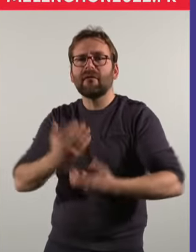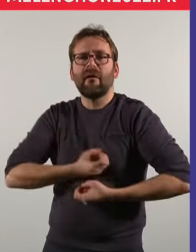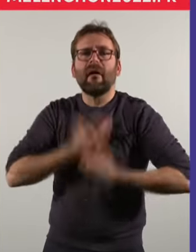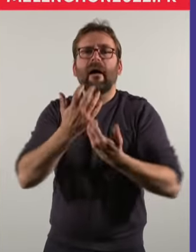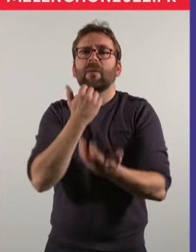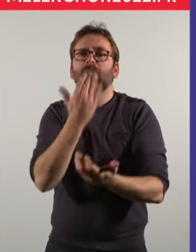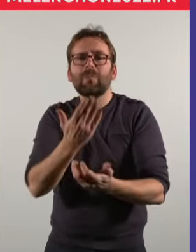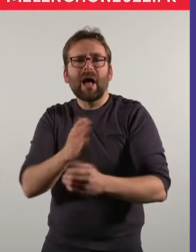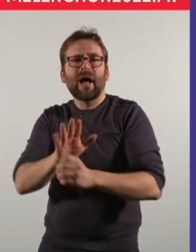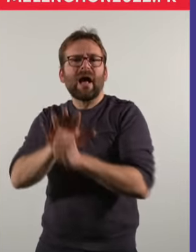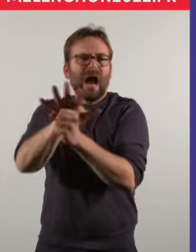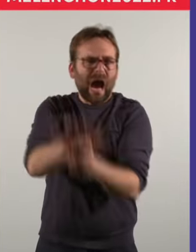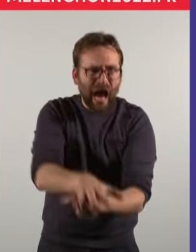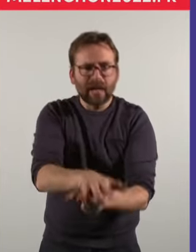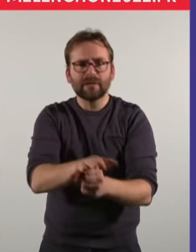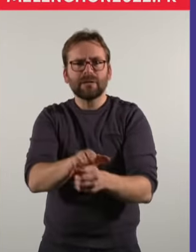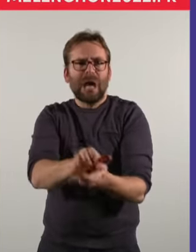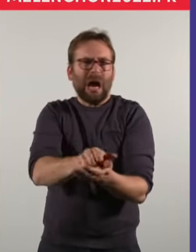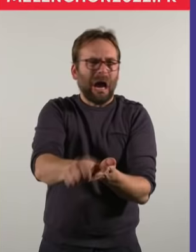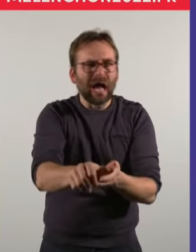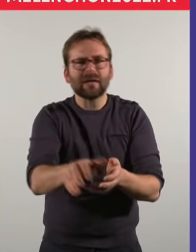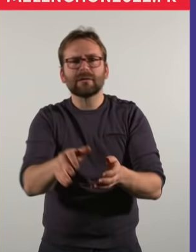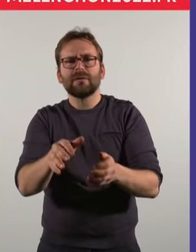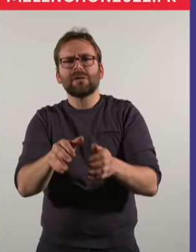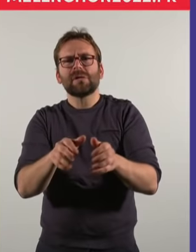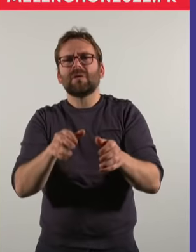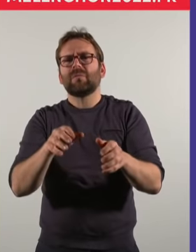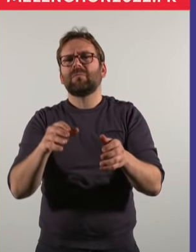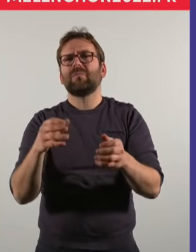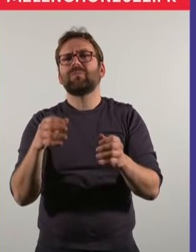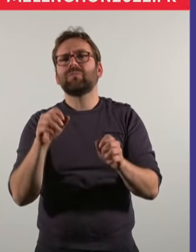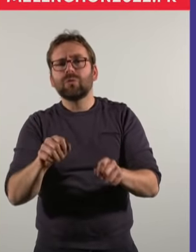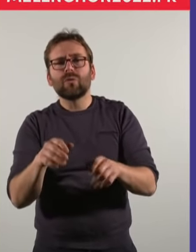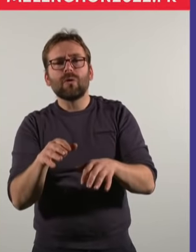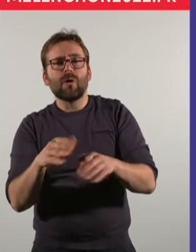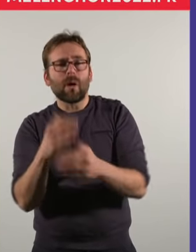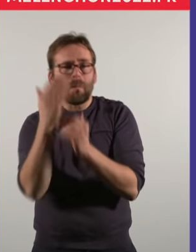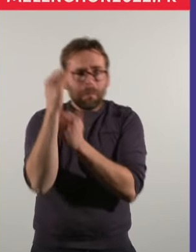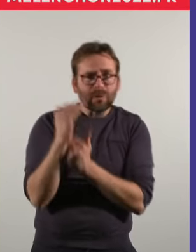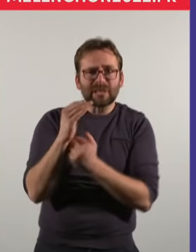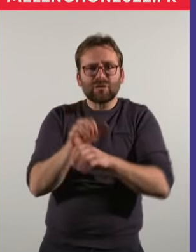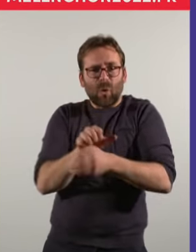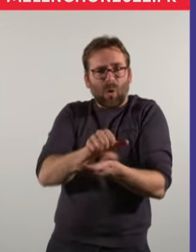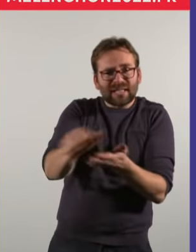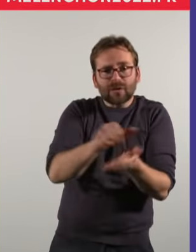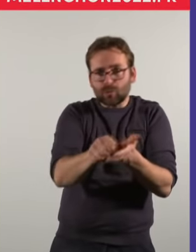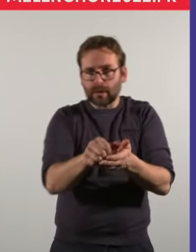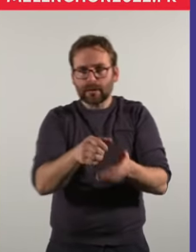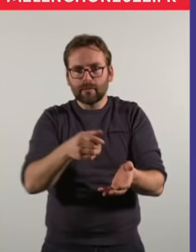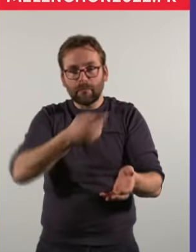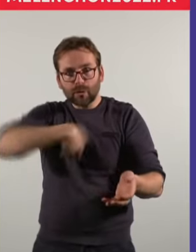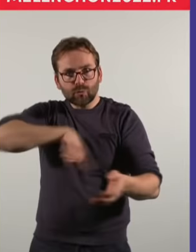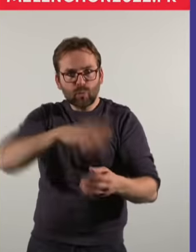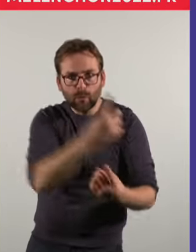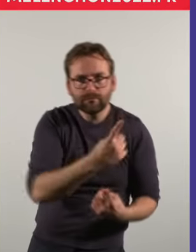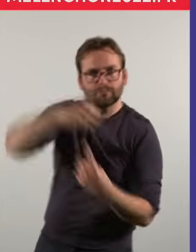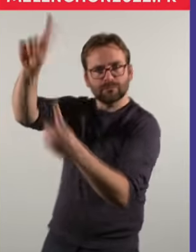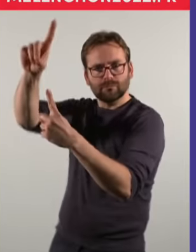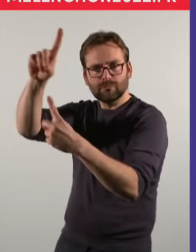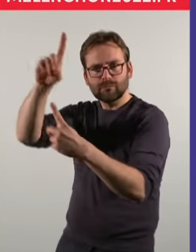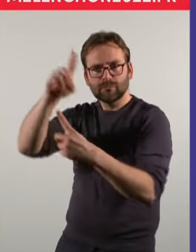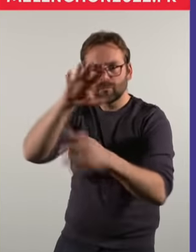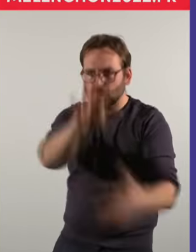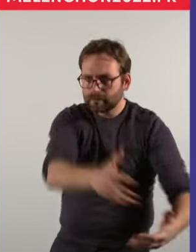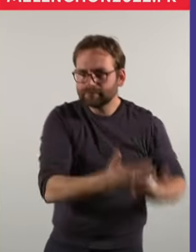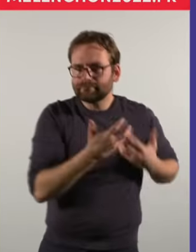qui sont humiliés, qui sont radiés, dont on détruit les pauvres couvertures. C'est nous qui les portons sur notre